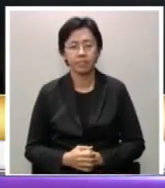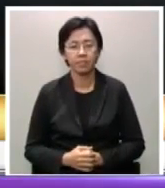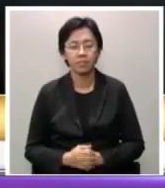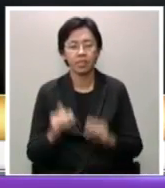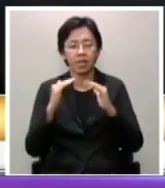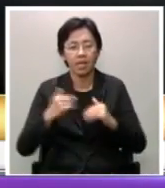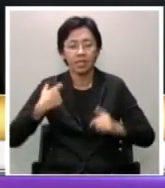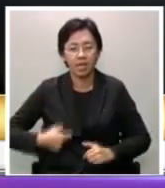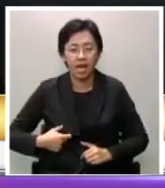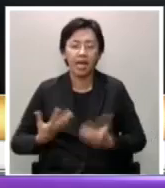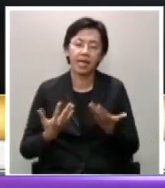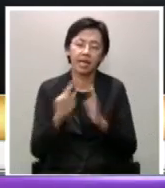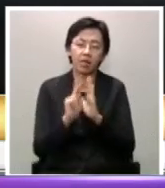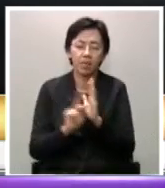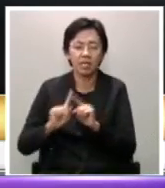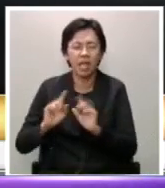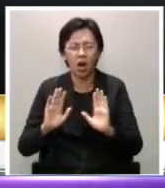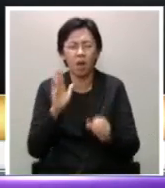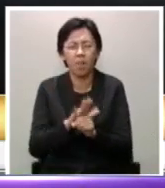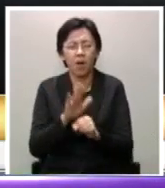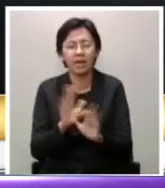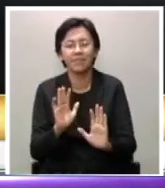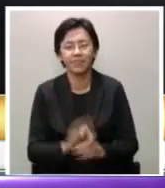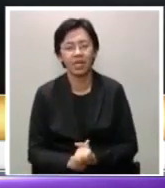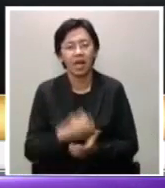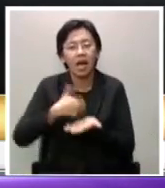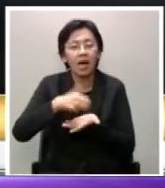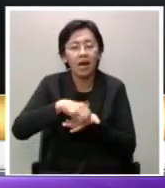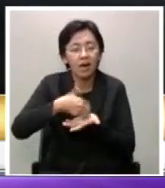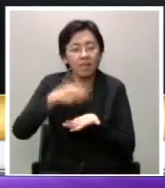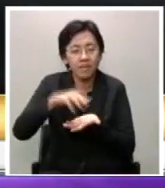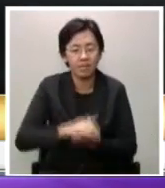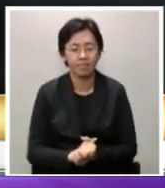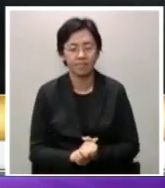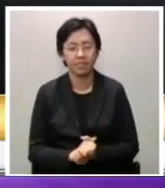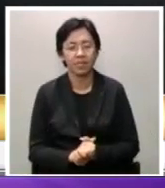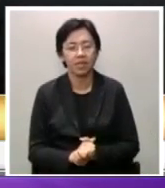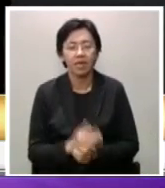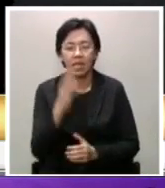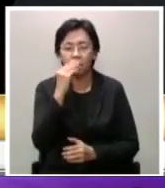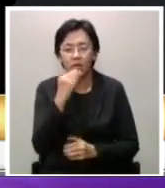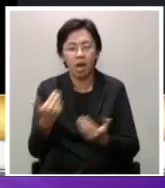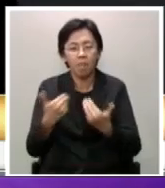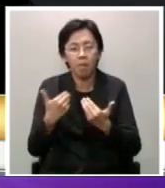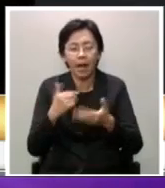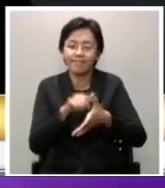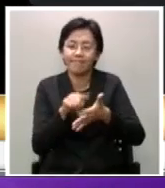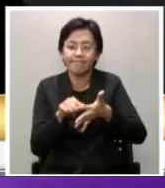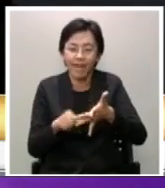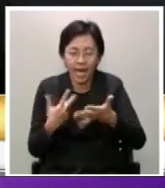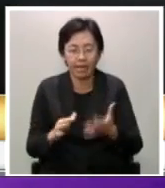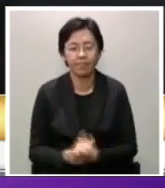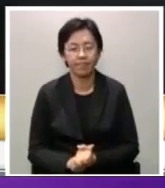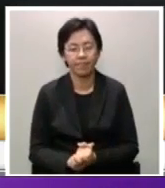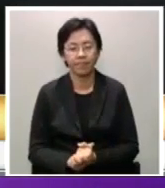ของทนายเทนายต่างผมพอแล้วมั้งในเรื่องการเรื่องเหล่านี้เพราะท่านกล่าวอ้างผมมาเยอะแยะพร้อมควรนะครับ